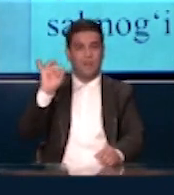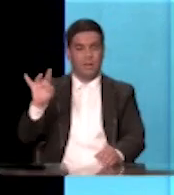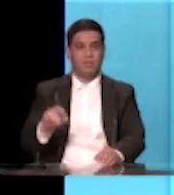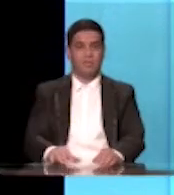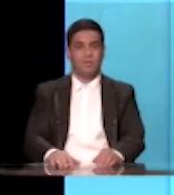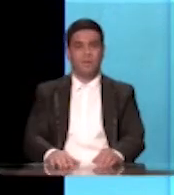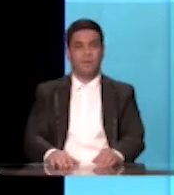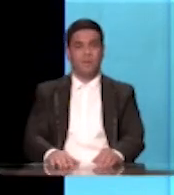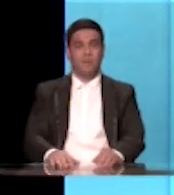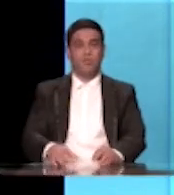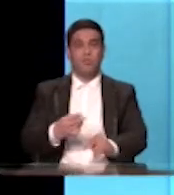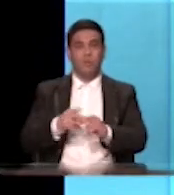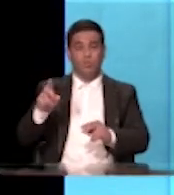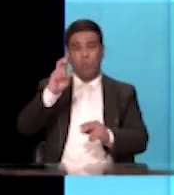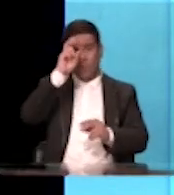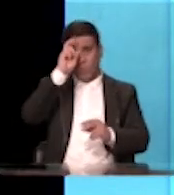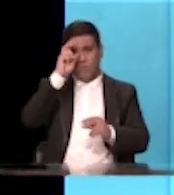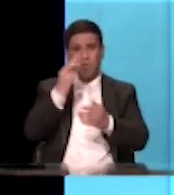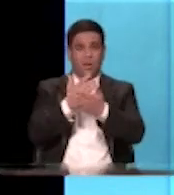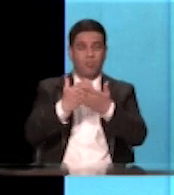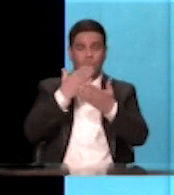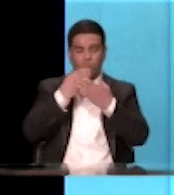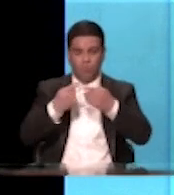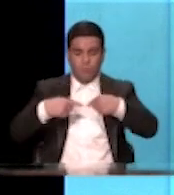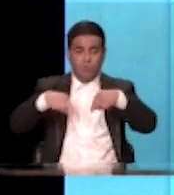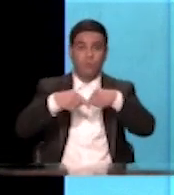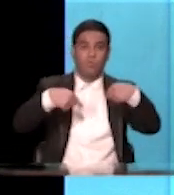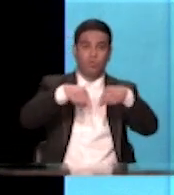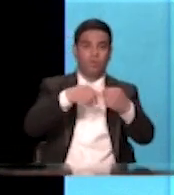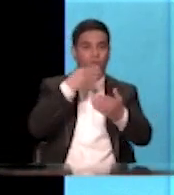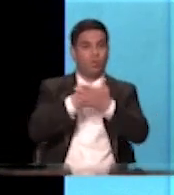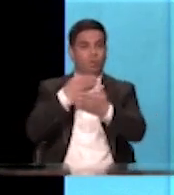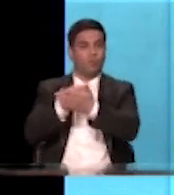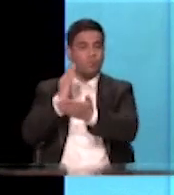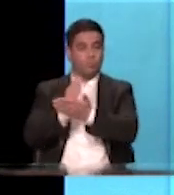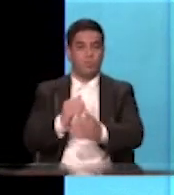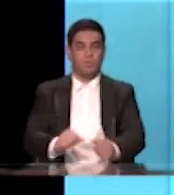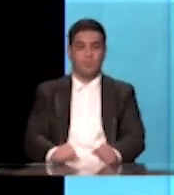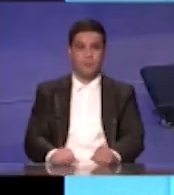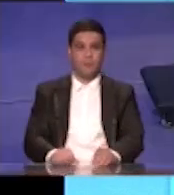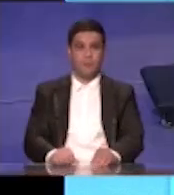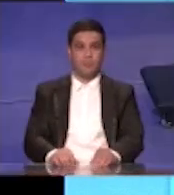hisoblanadi. Milliy tarkibida turli qabila va urug' vakillarining salmog'i yuqoridir.